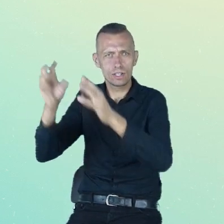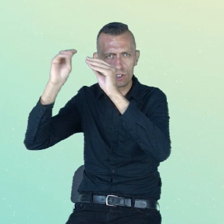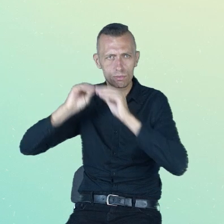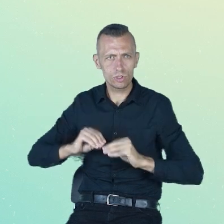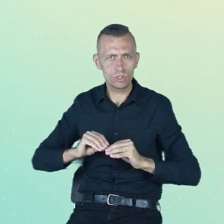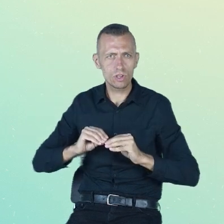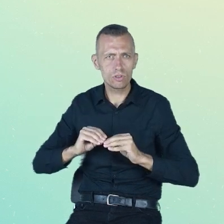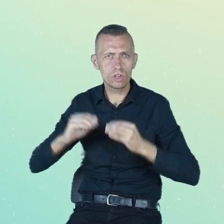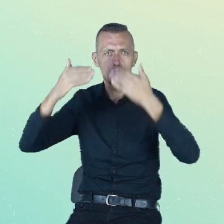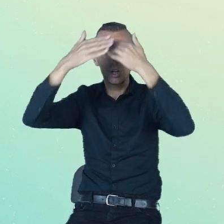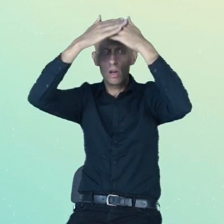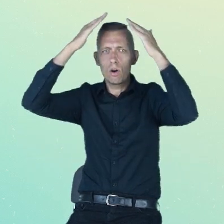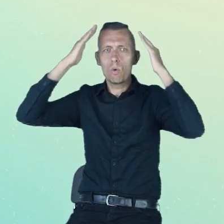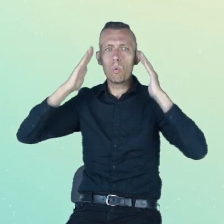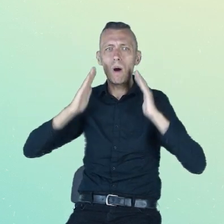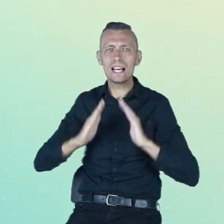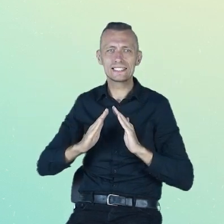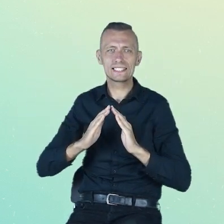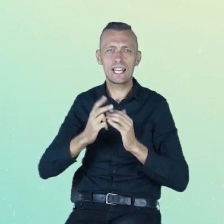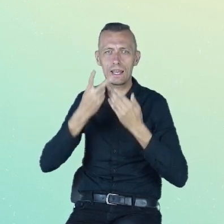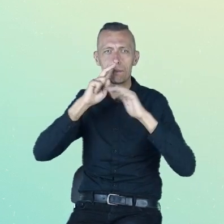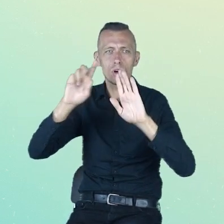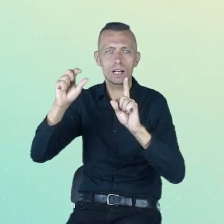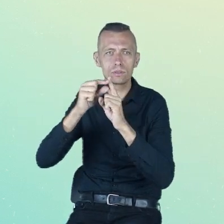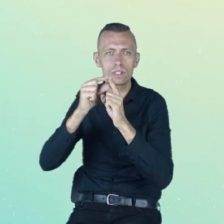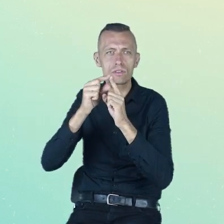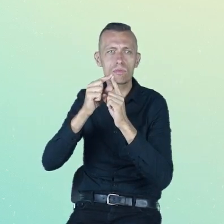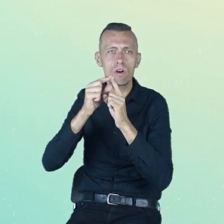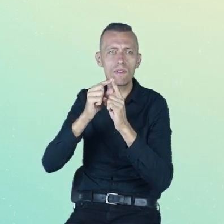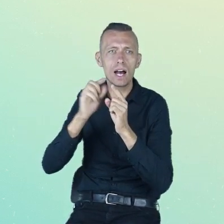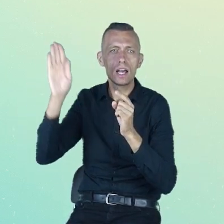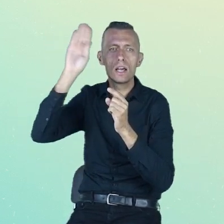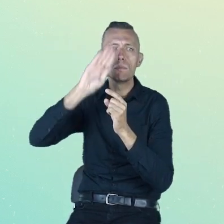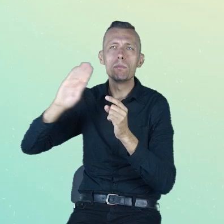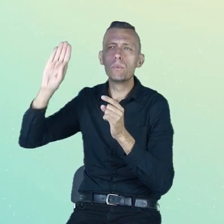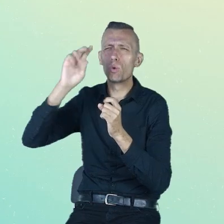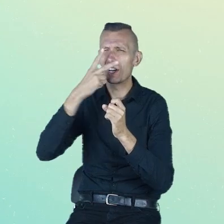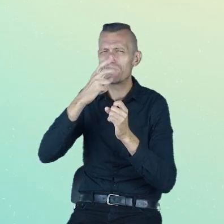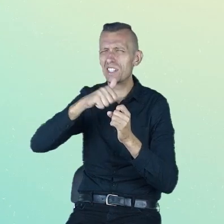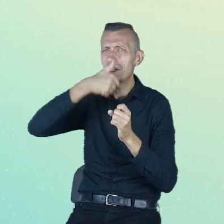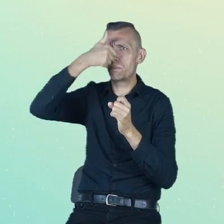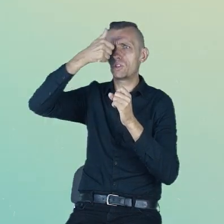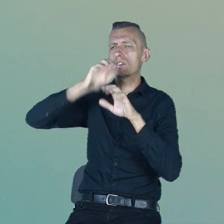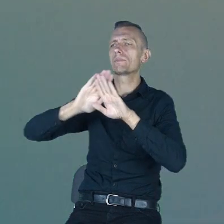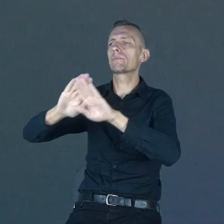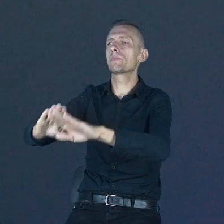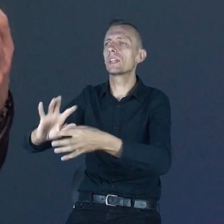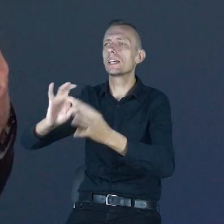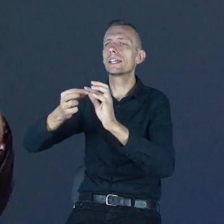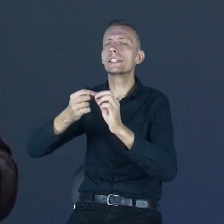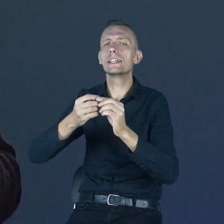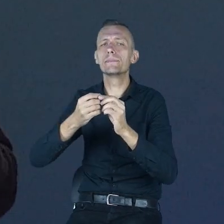Bóg się pysznym przeciwstawia, lecz pokornych darzy łaską. Przez